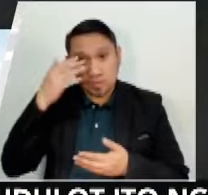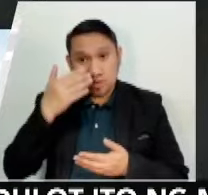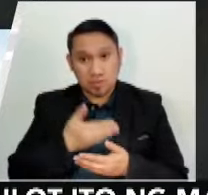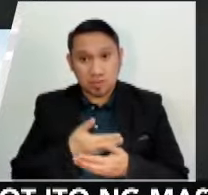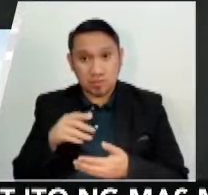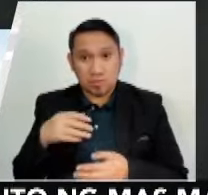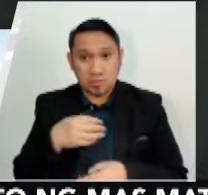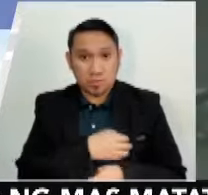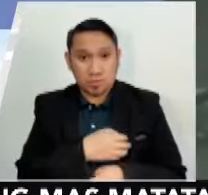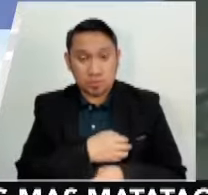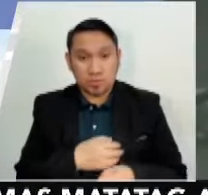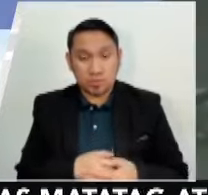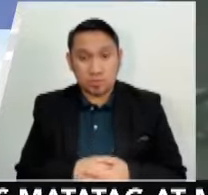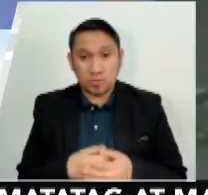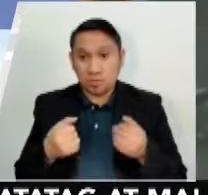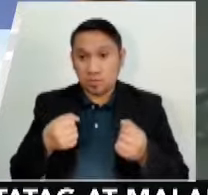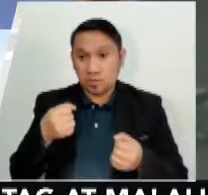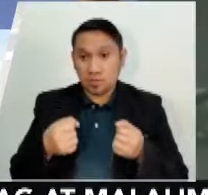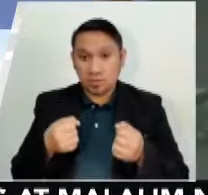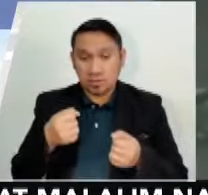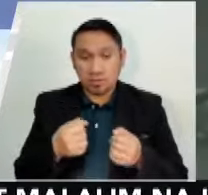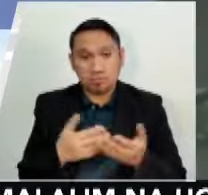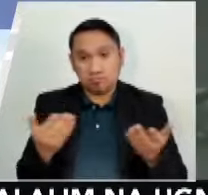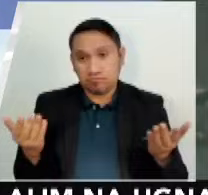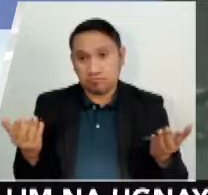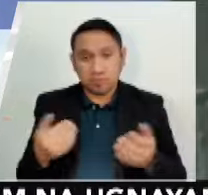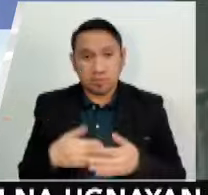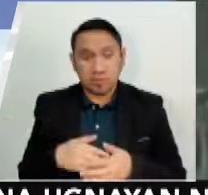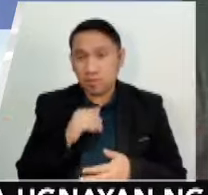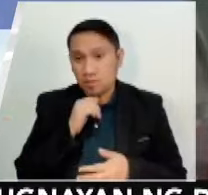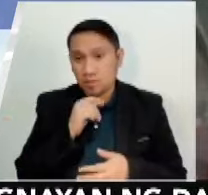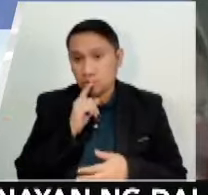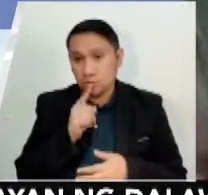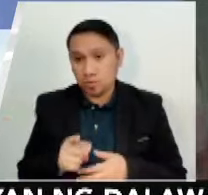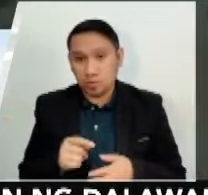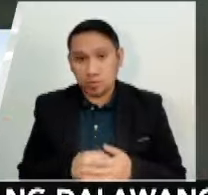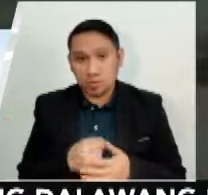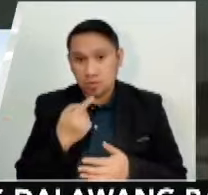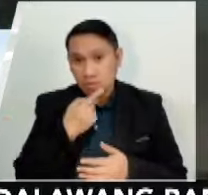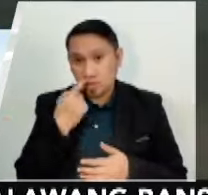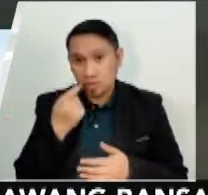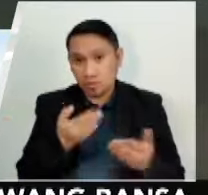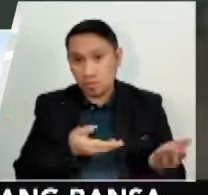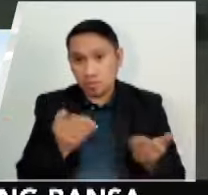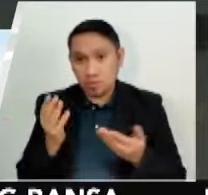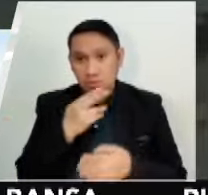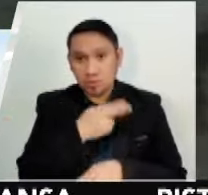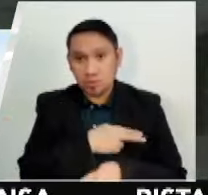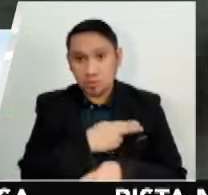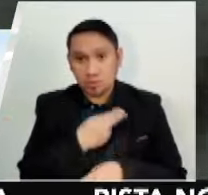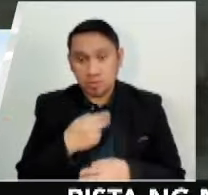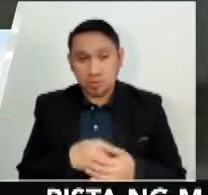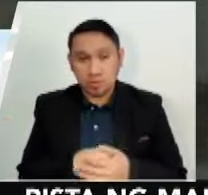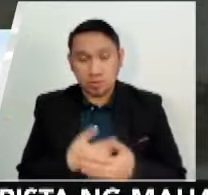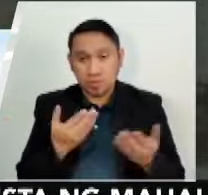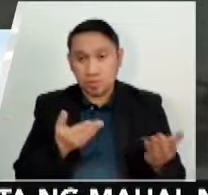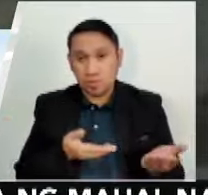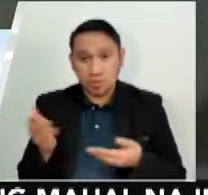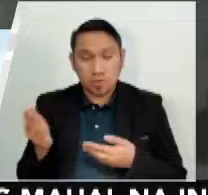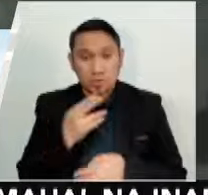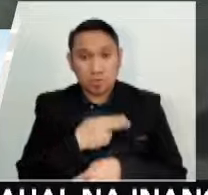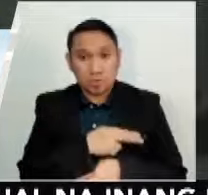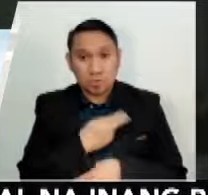yung nagmamaneho. Di pa natin matyak po kasi tinakbo na po sa ospital. Naunang isinugod sa ospital ang